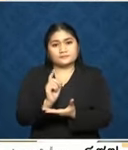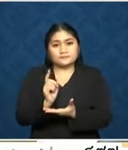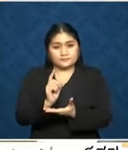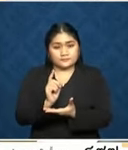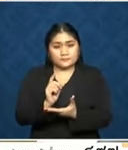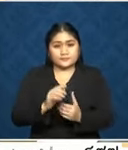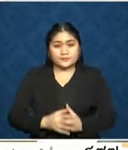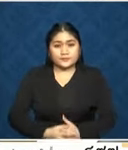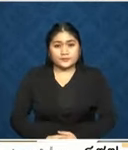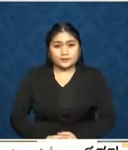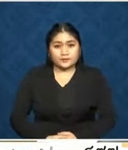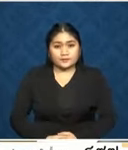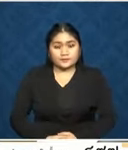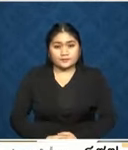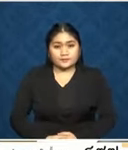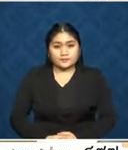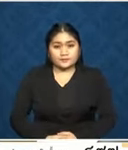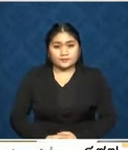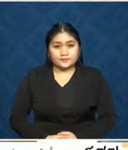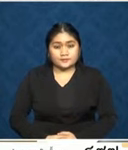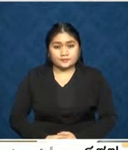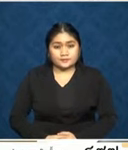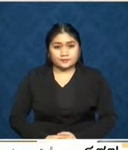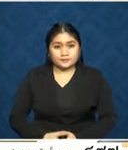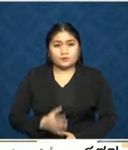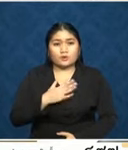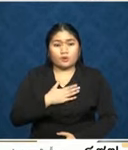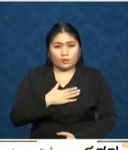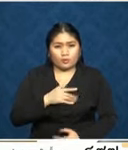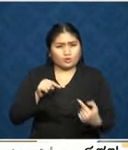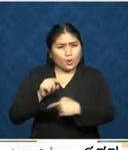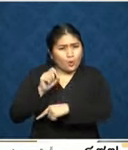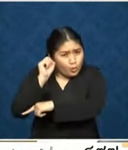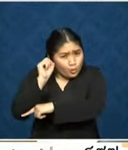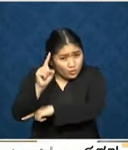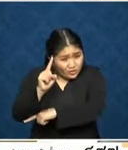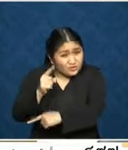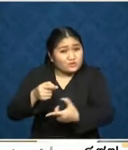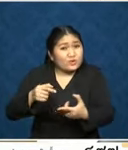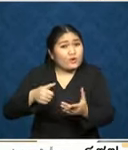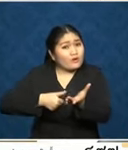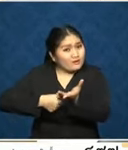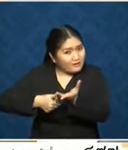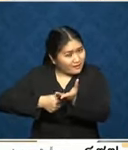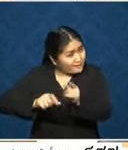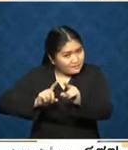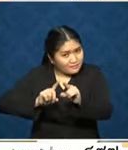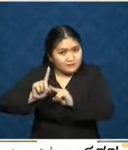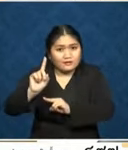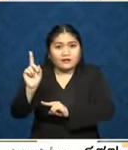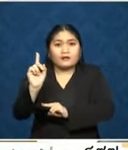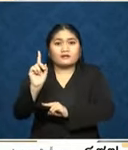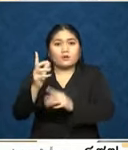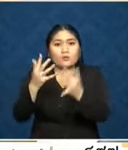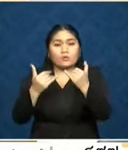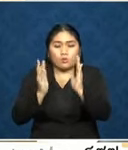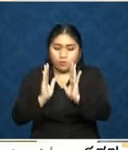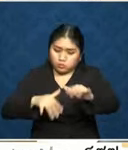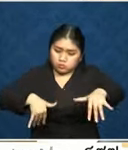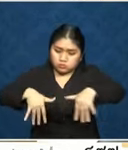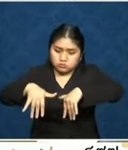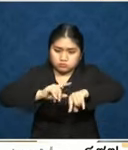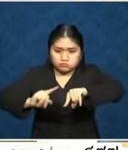ประธานดังนี้ค่ะซึ่งเป็นเรื่องด่วนที่จะต้องแก้ไขนะคเรื่องที่ 1นะคะวันนี้พี่น้องประชา